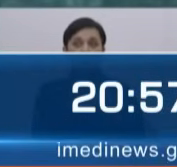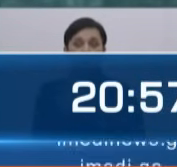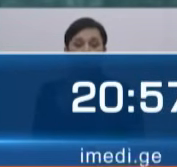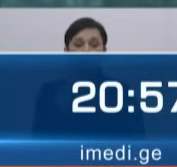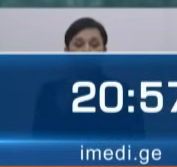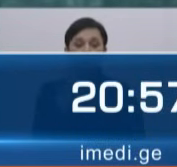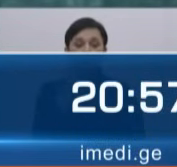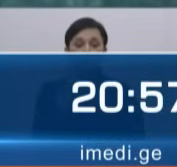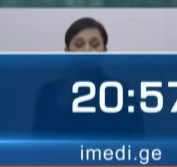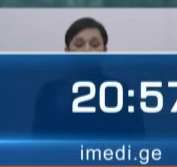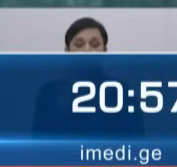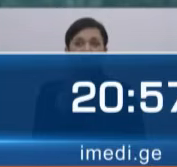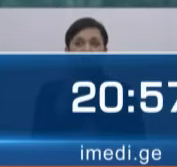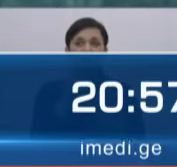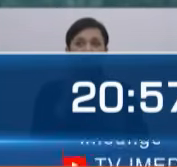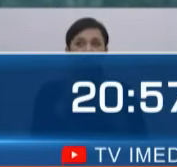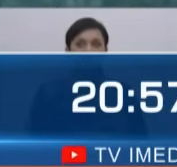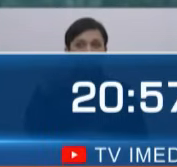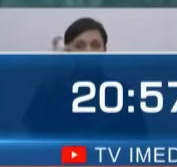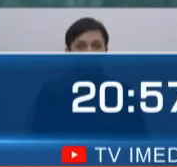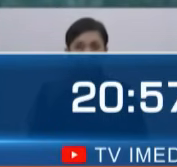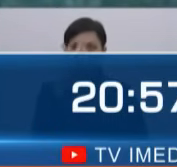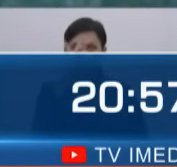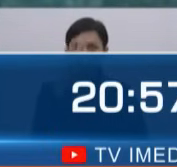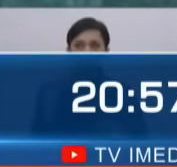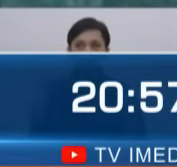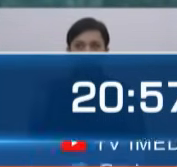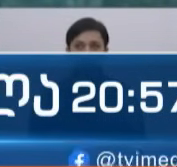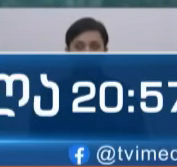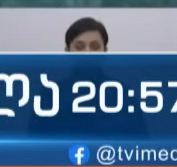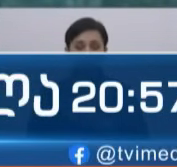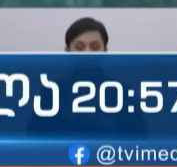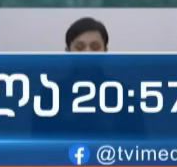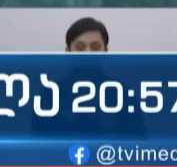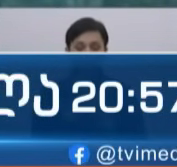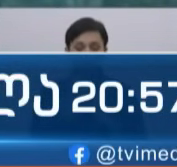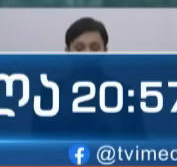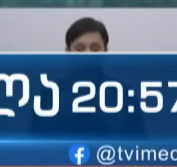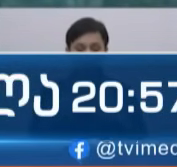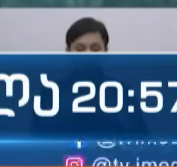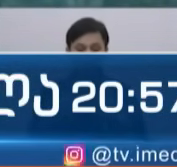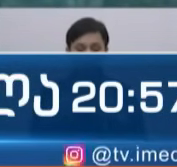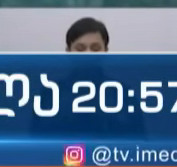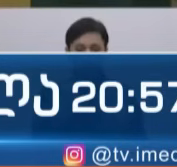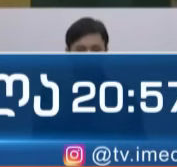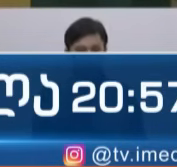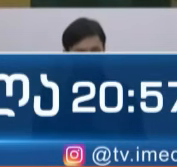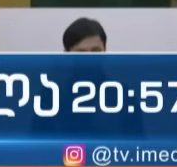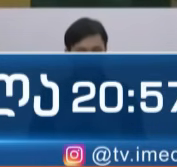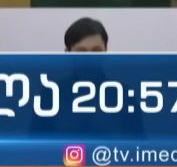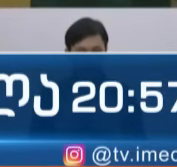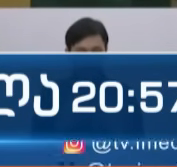ჯაჭვლიანი, რეჟისორი, მსახიობი, სპორტსმენი გარდაიცვალა, გთხოვთ წუთიერი დუმილით მივაგოთ მისონას პატივი.